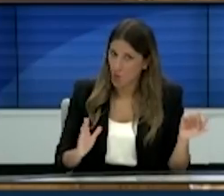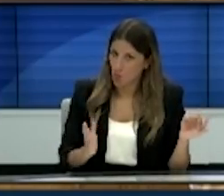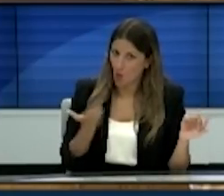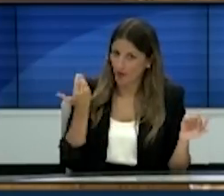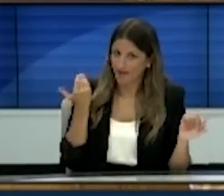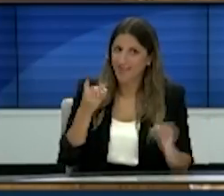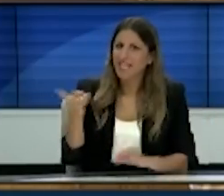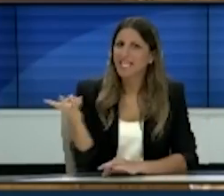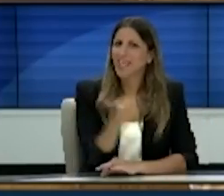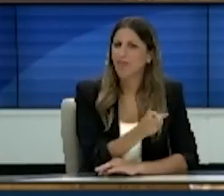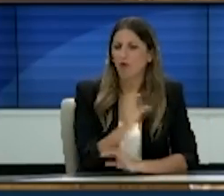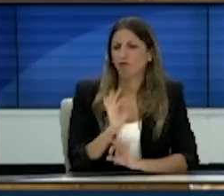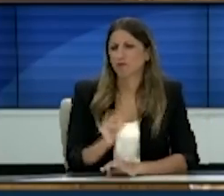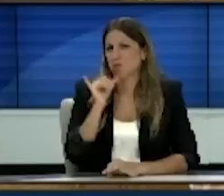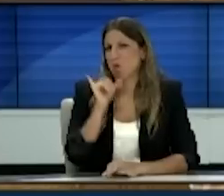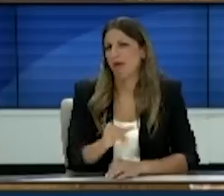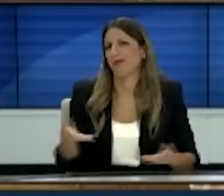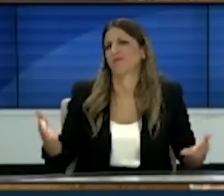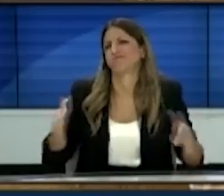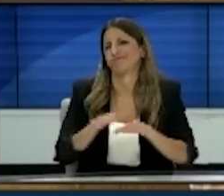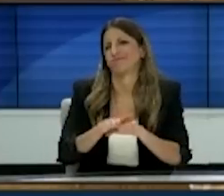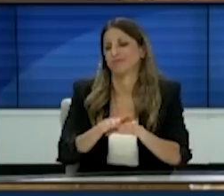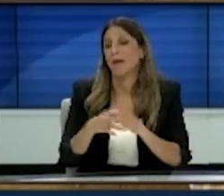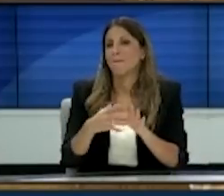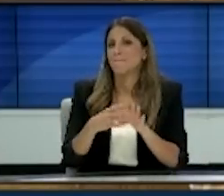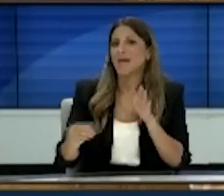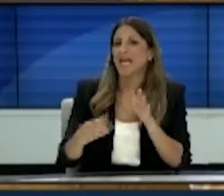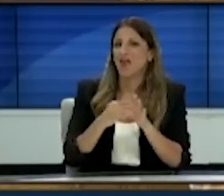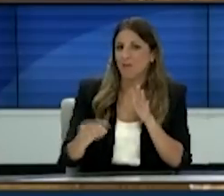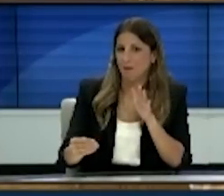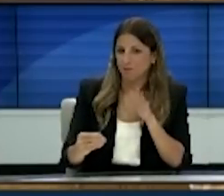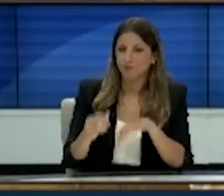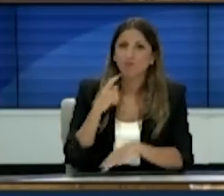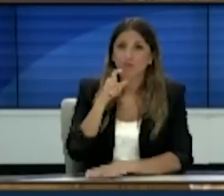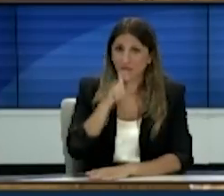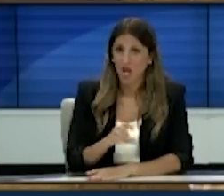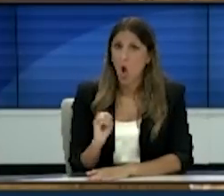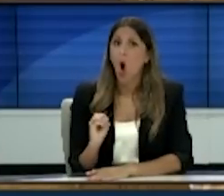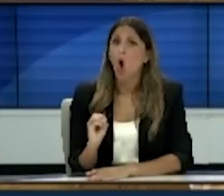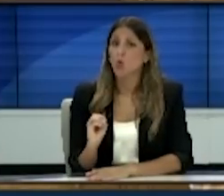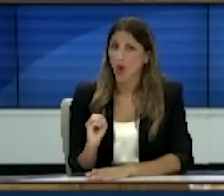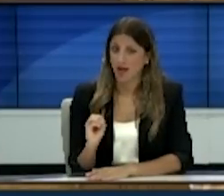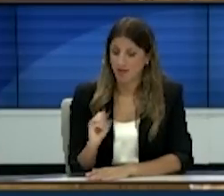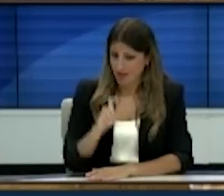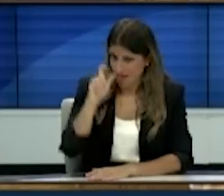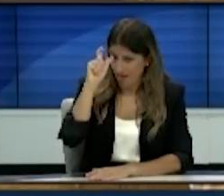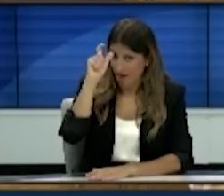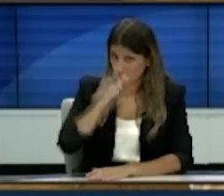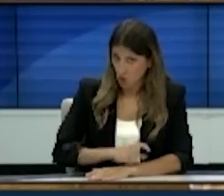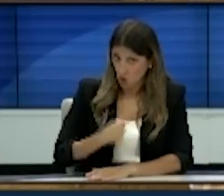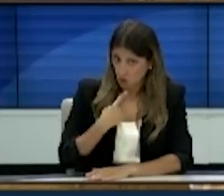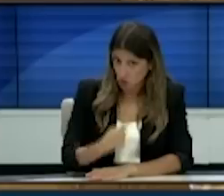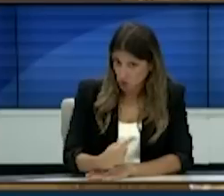οι δυο σας, όπως πάντα. Για παράδειγμα, δεν μας είπατε ότι ο κύριος Όρουελ υπήρξε καταδότης